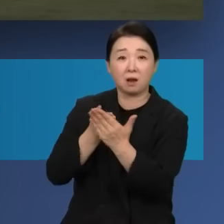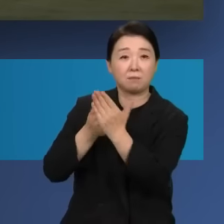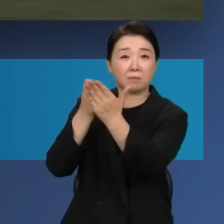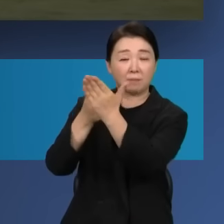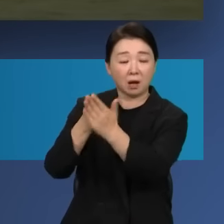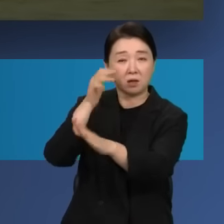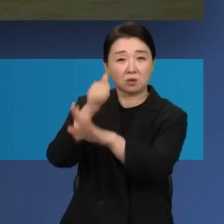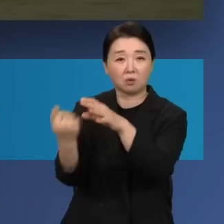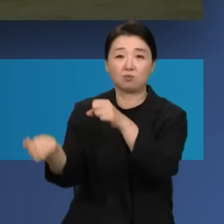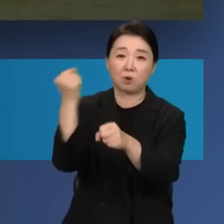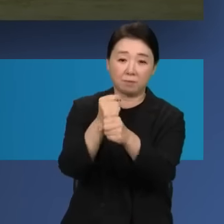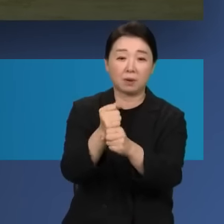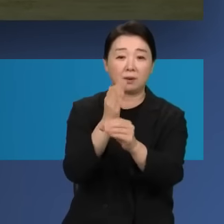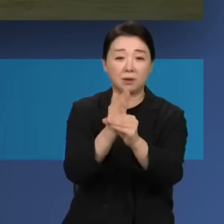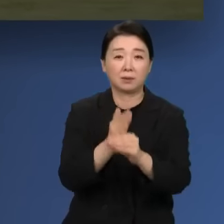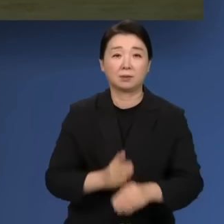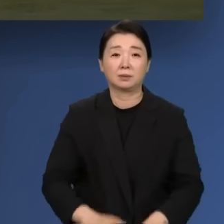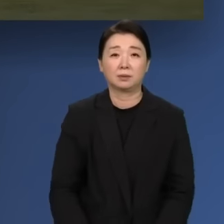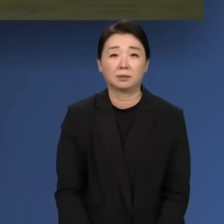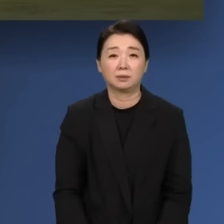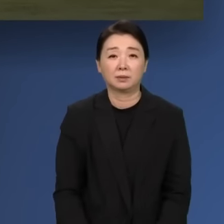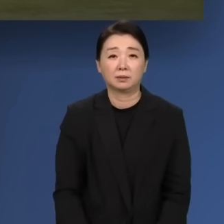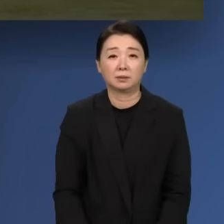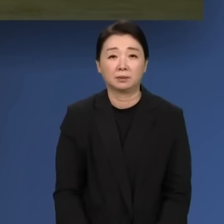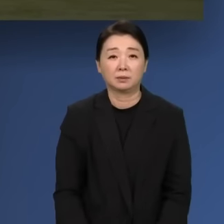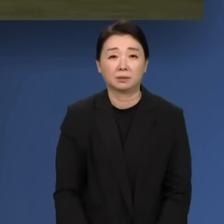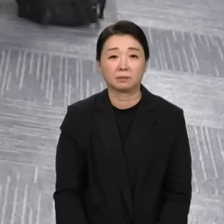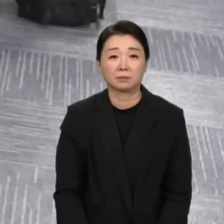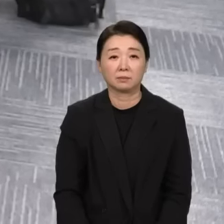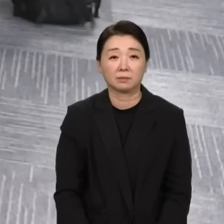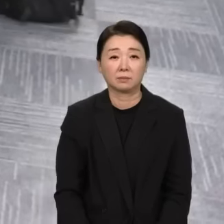원상 복구 수순에 들어갔습니다. 고혜진 기자입니다.